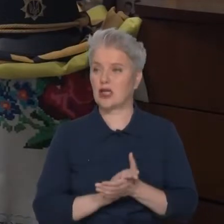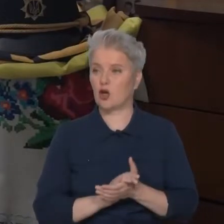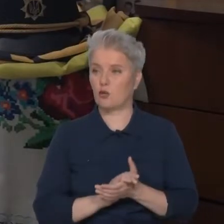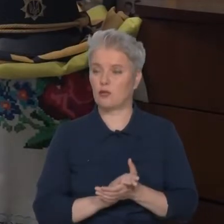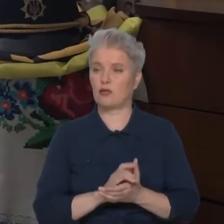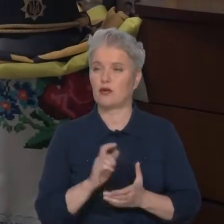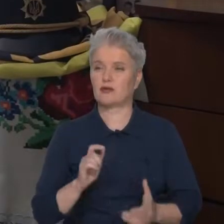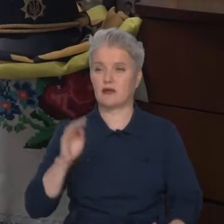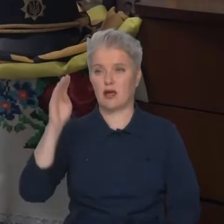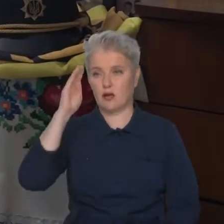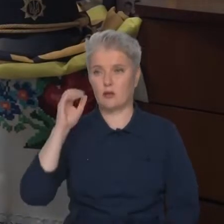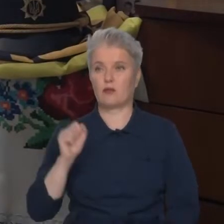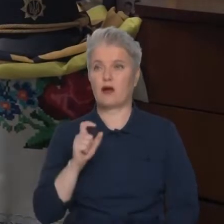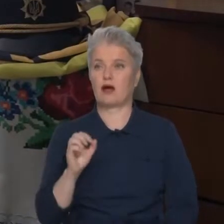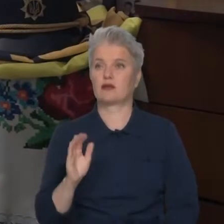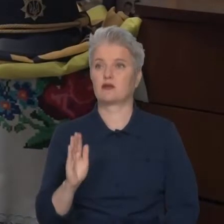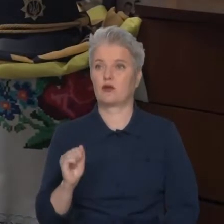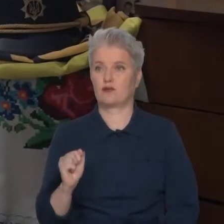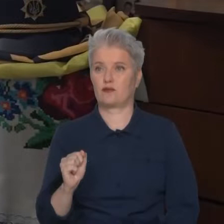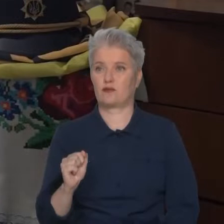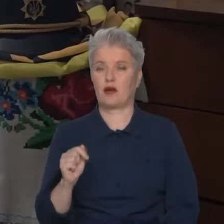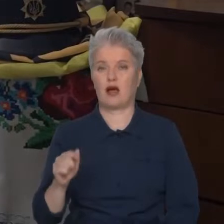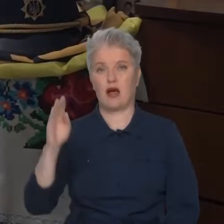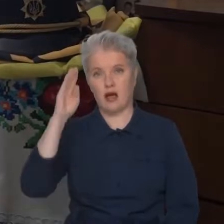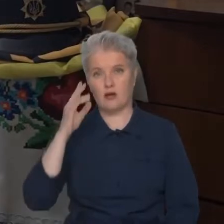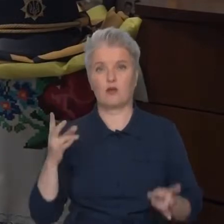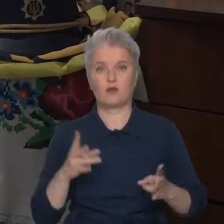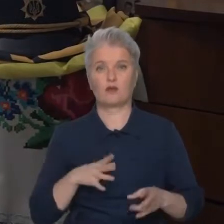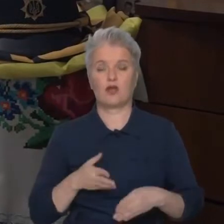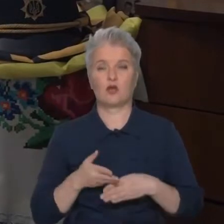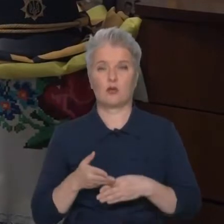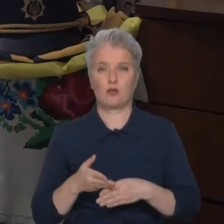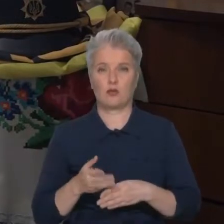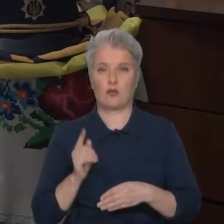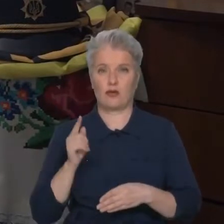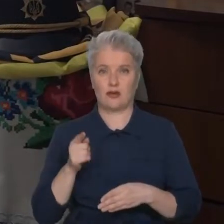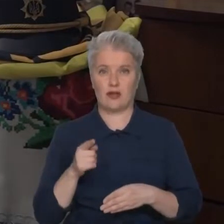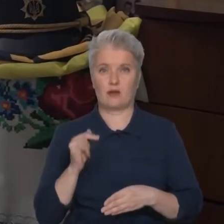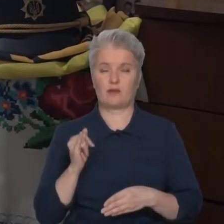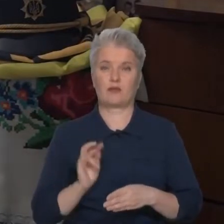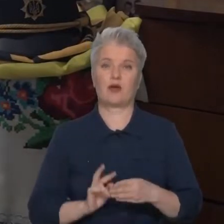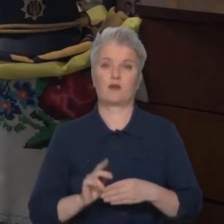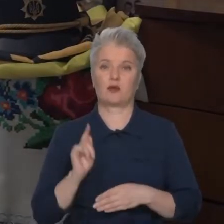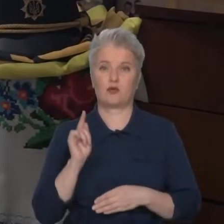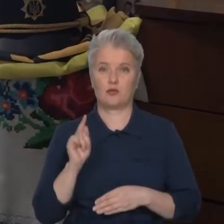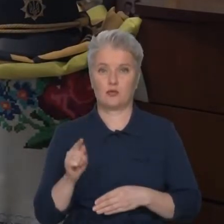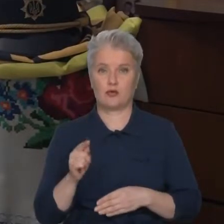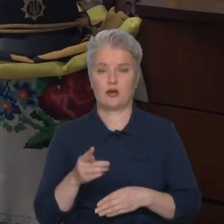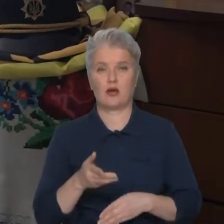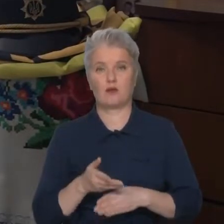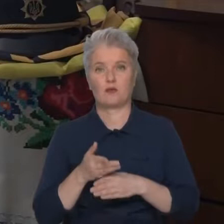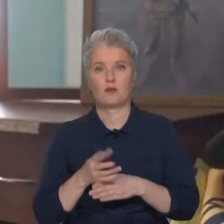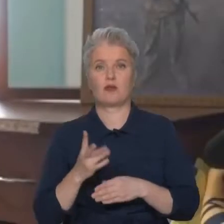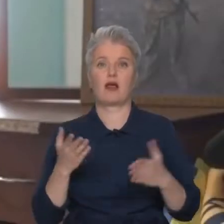із хлопцями з Азова, а тим хлопцям потрібна була допомога там, і вони пішли туди підпрацьовувати